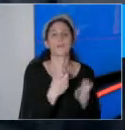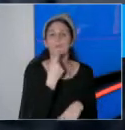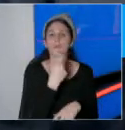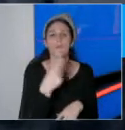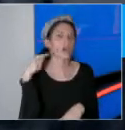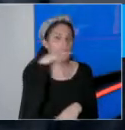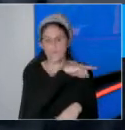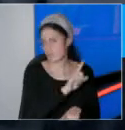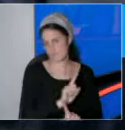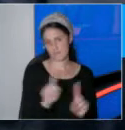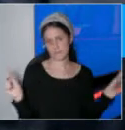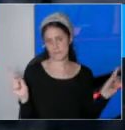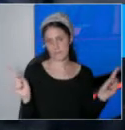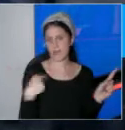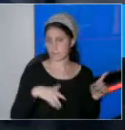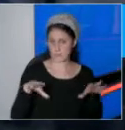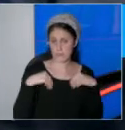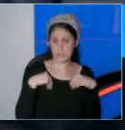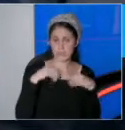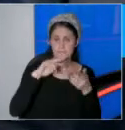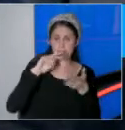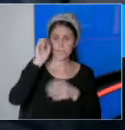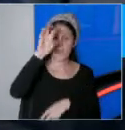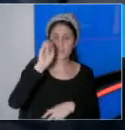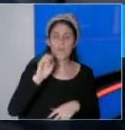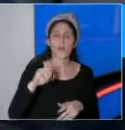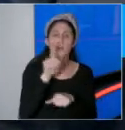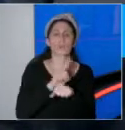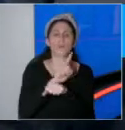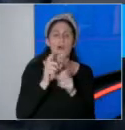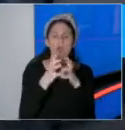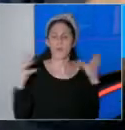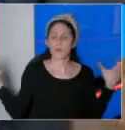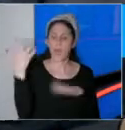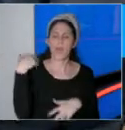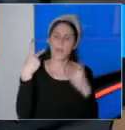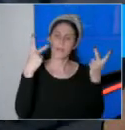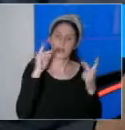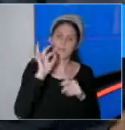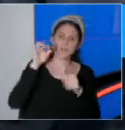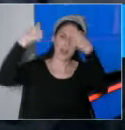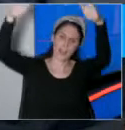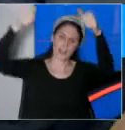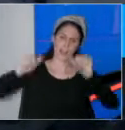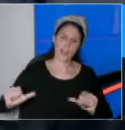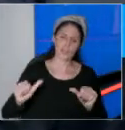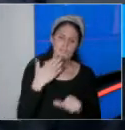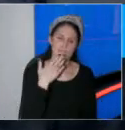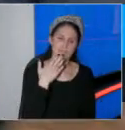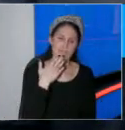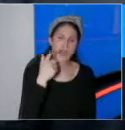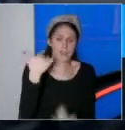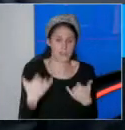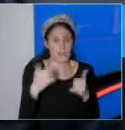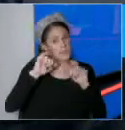אדומות. אז אני מסכים איתך באמת שהרמזור תקופה ארוכה היה בעיקר משהו לתלות על הקיר, אבל נראה שדווקא עכשיו כן הם מייחסים לו